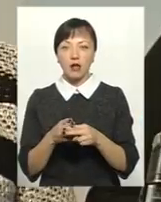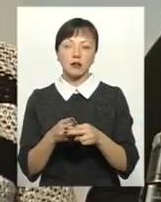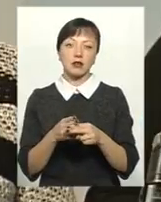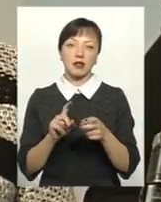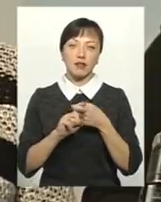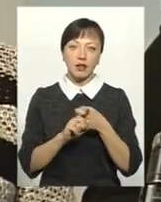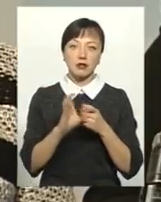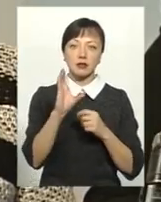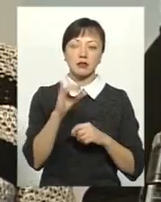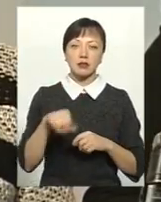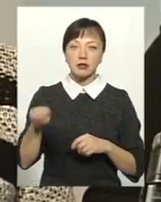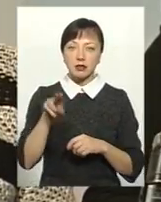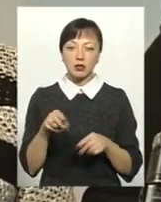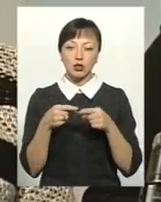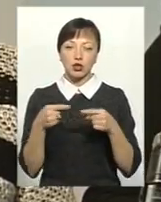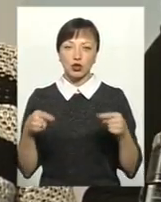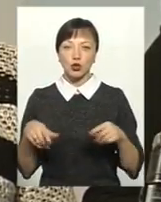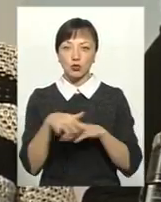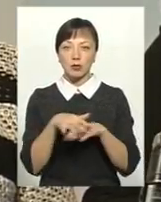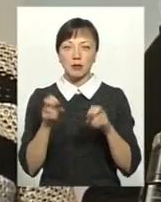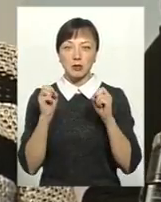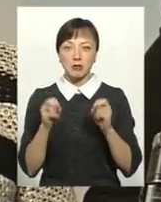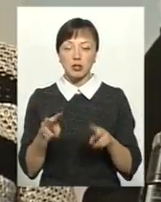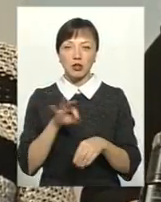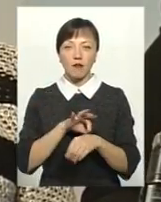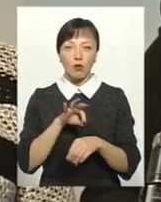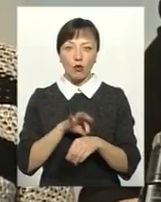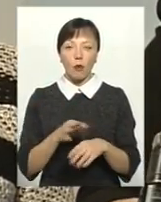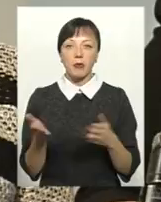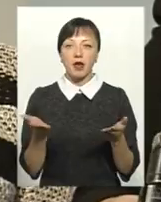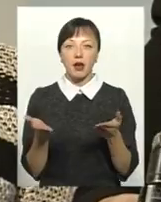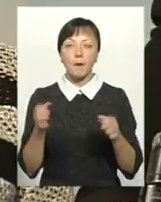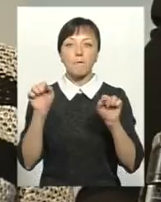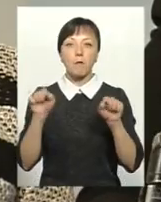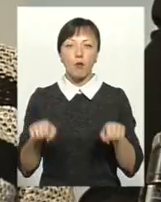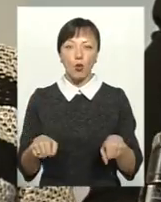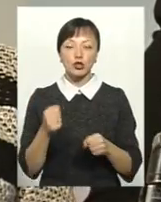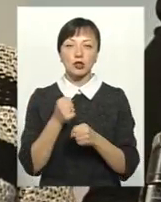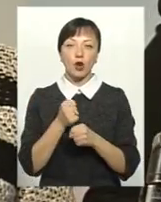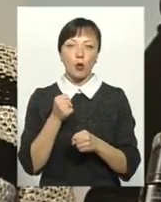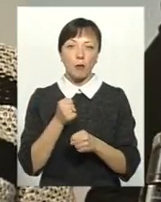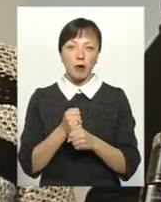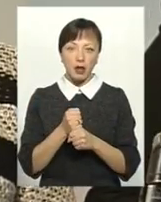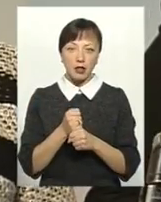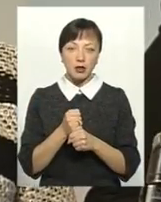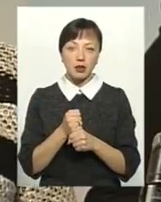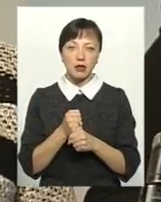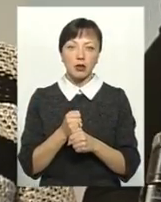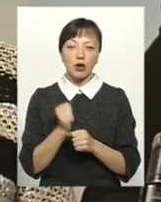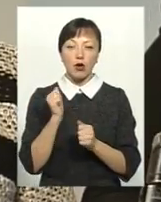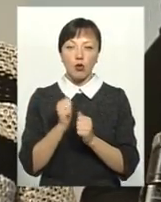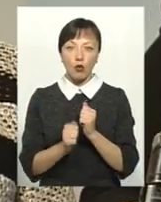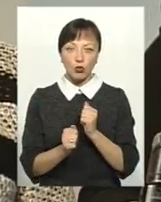інфекції СНІДу, і інших суспільно небезпечних хвороб, які можна робити